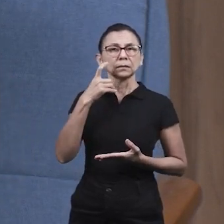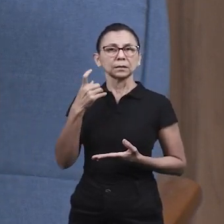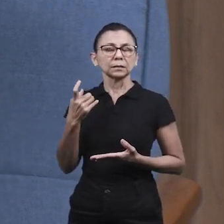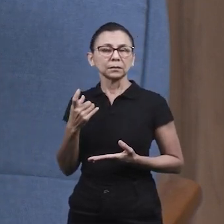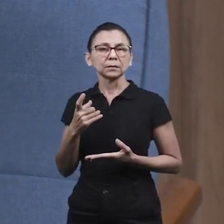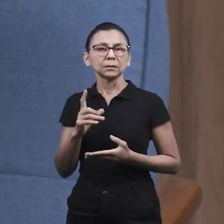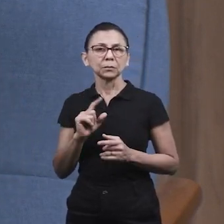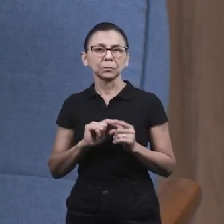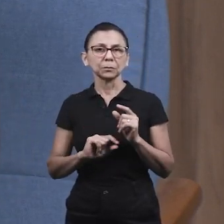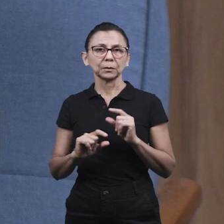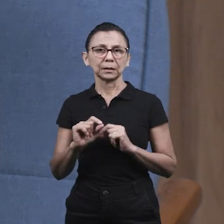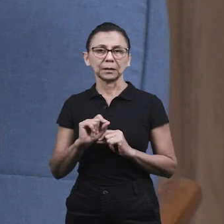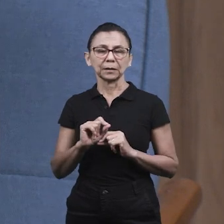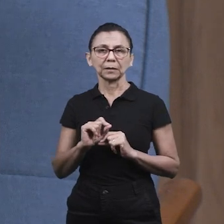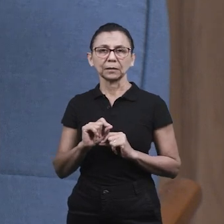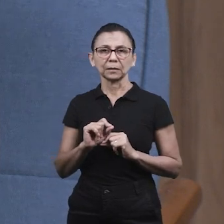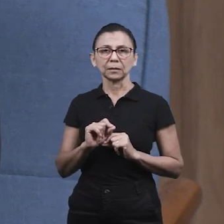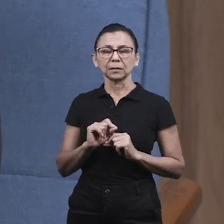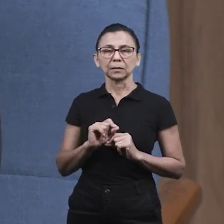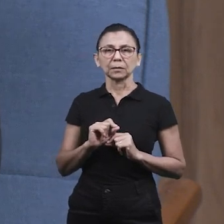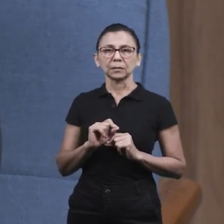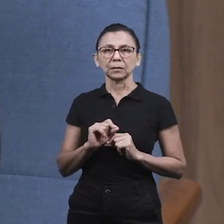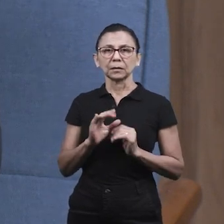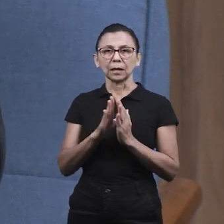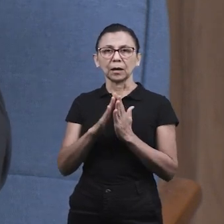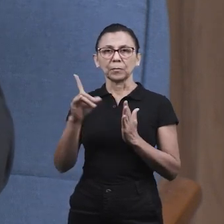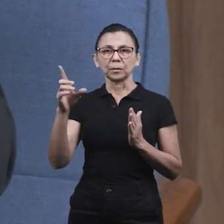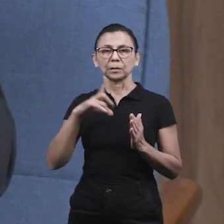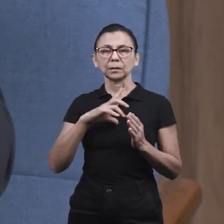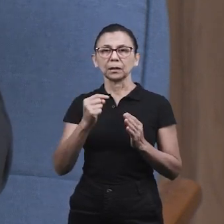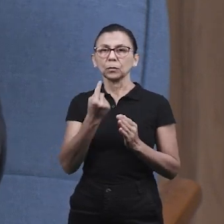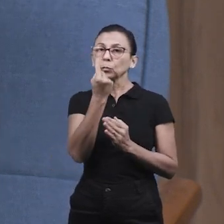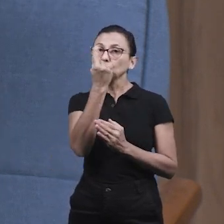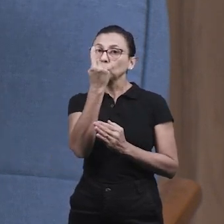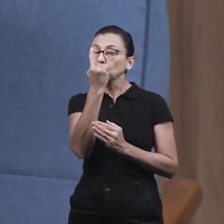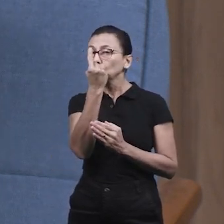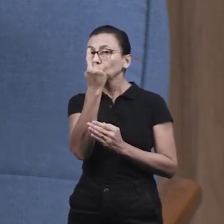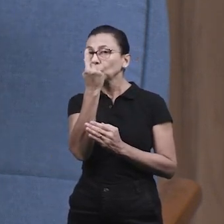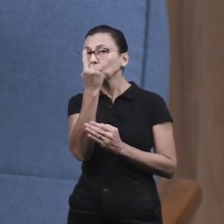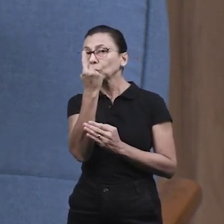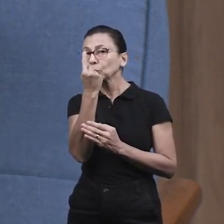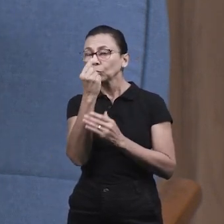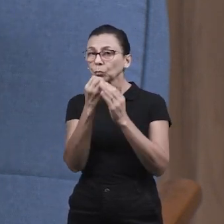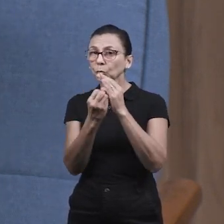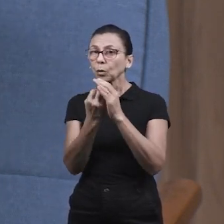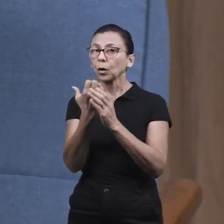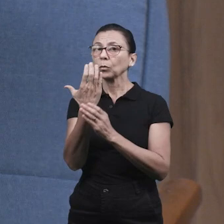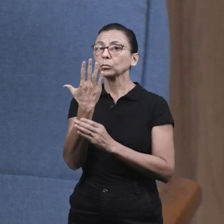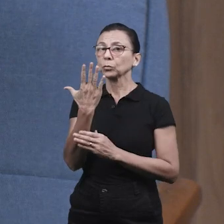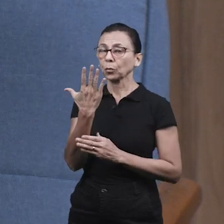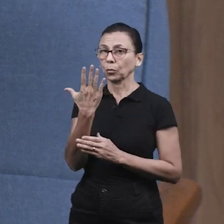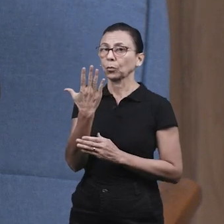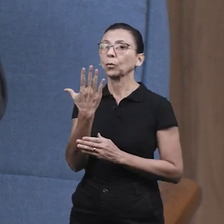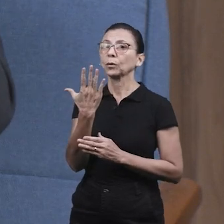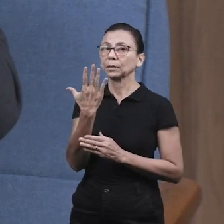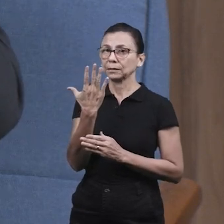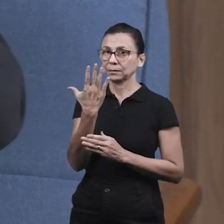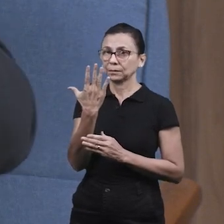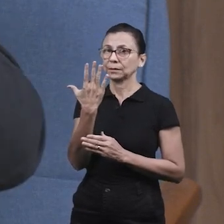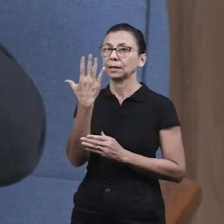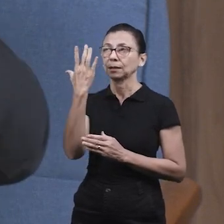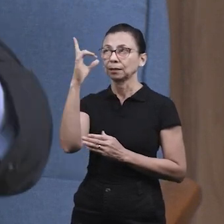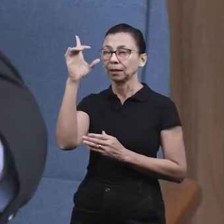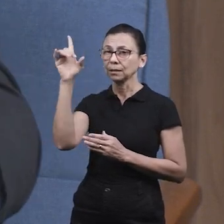Si nous allions ici entrer plus en détail sur cet aspect que vous venez de dire, il est intéressant de dire que l'auteur,